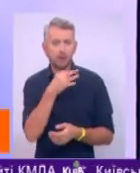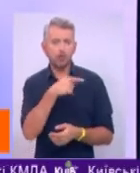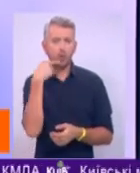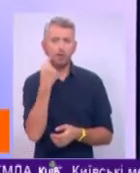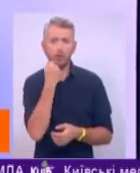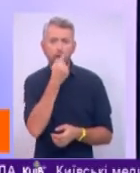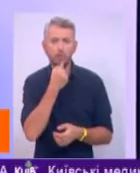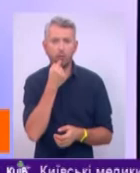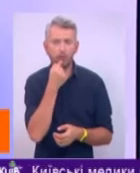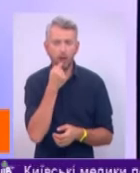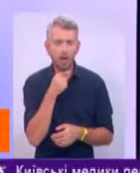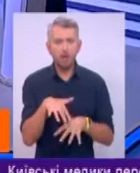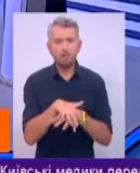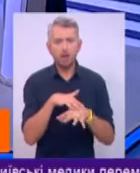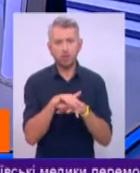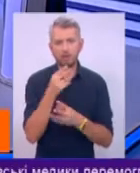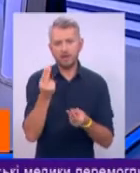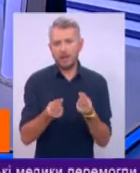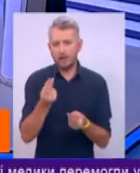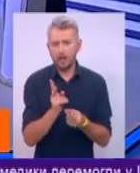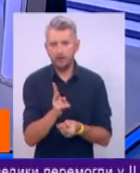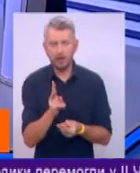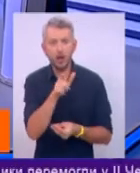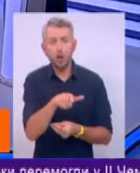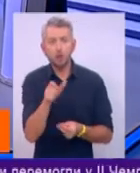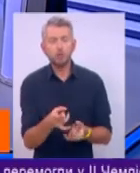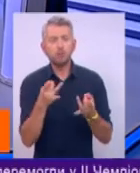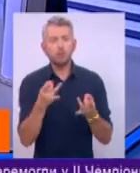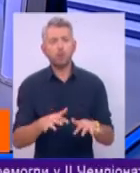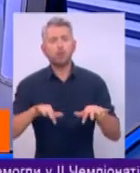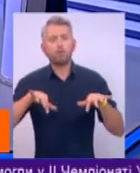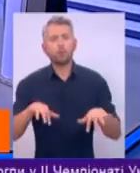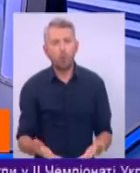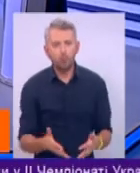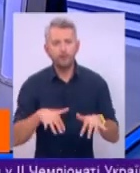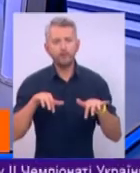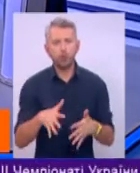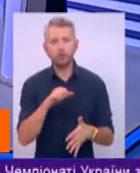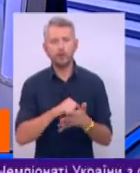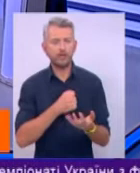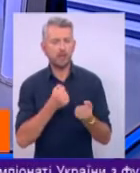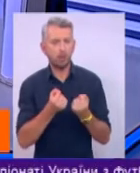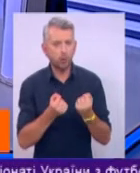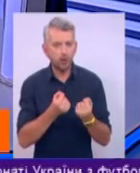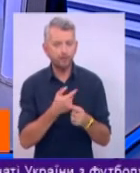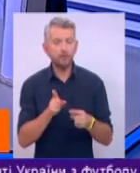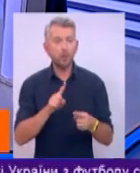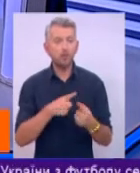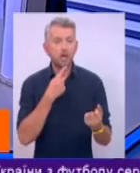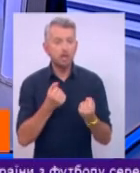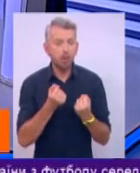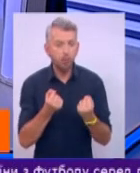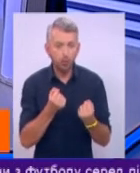російською мовою, масовік-затійник. Люди просто втомлюються від напруги. І оця напруга,